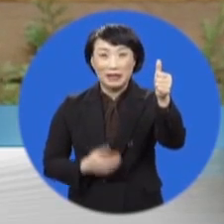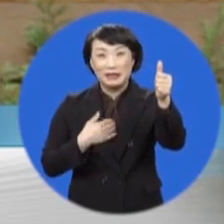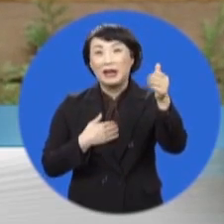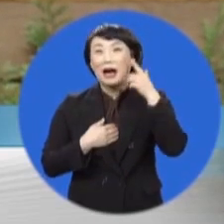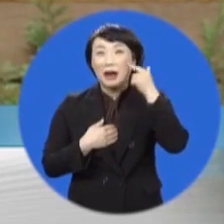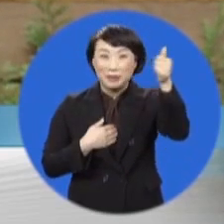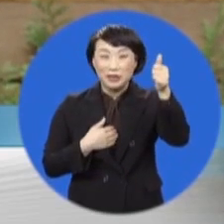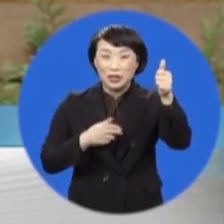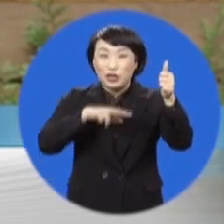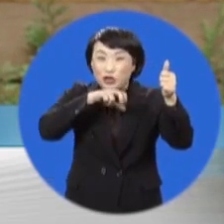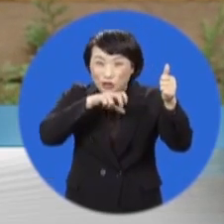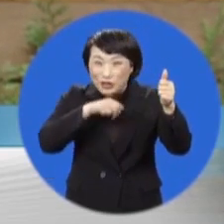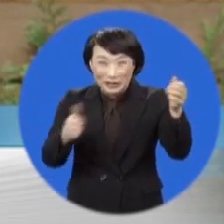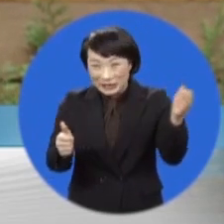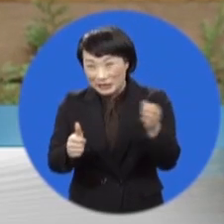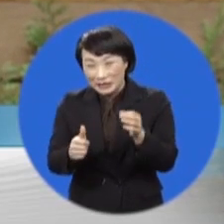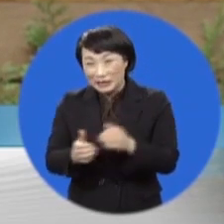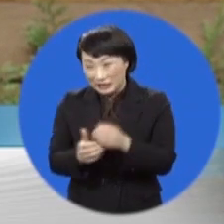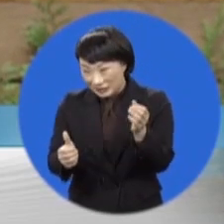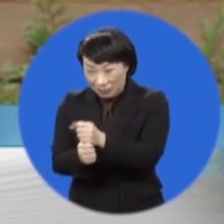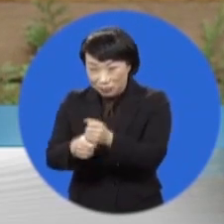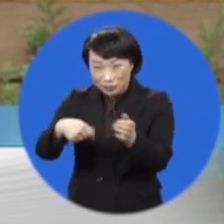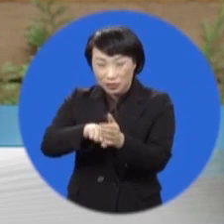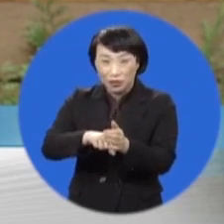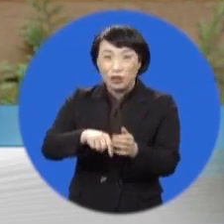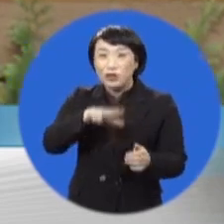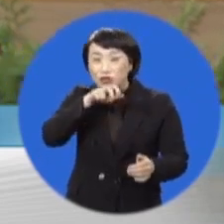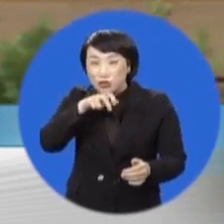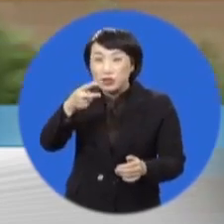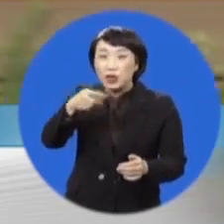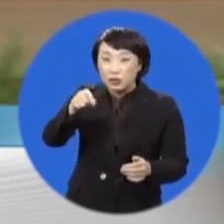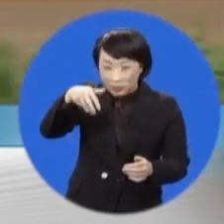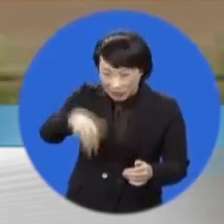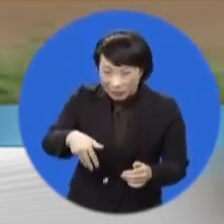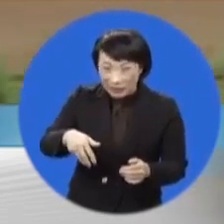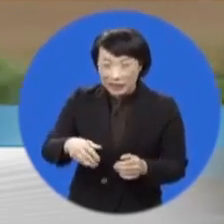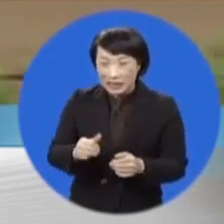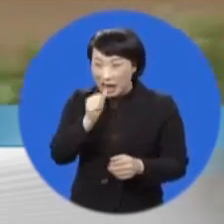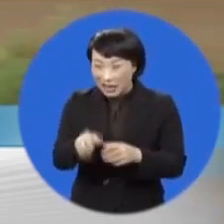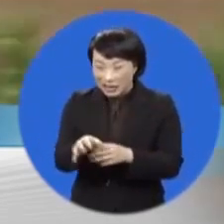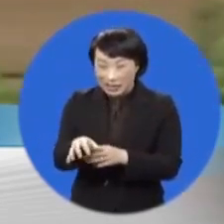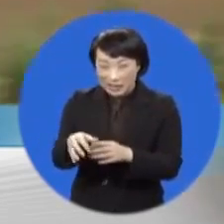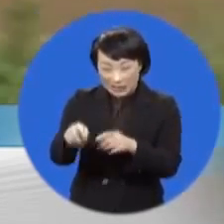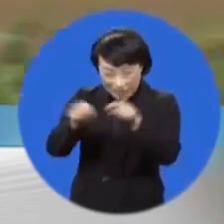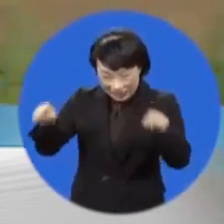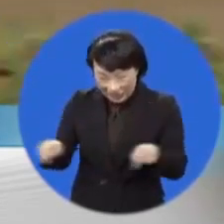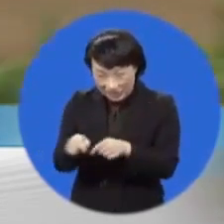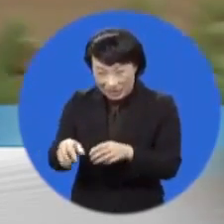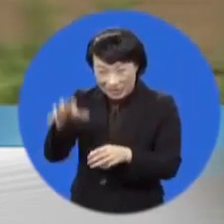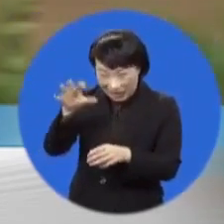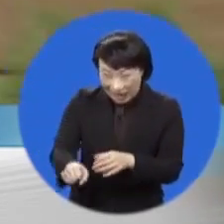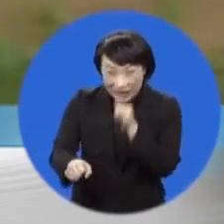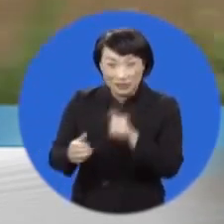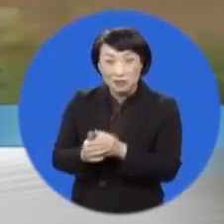취 2 약품 위해서 뒤 또 설 장말 살아가요 그럼 쥐덫 을 만들어서